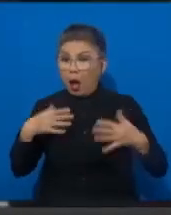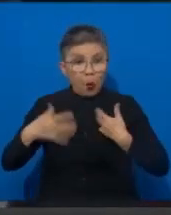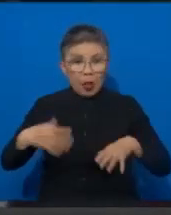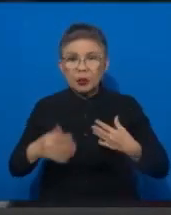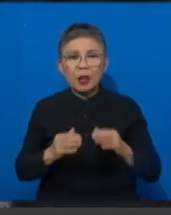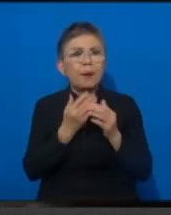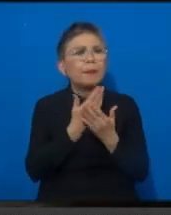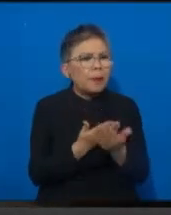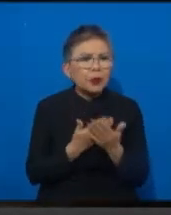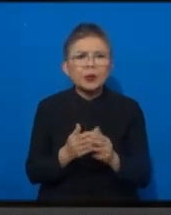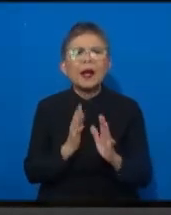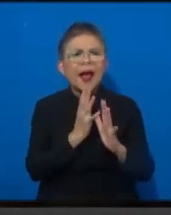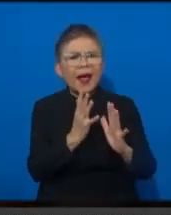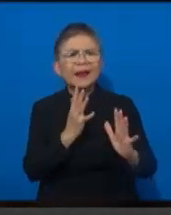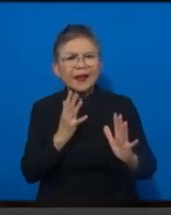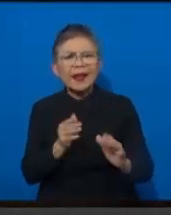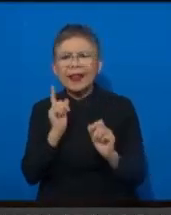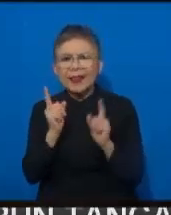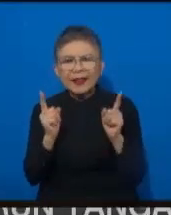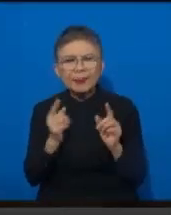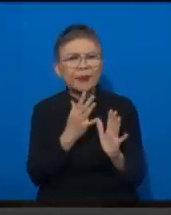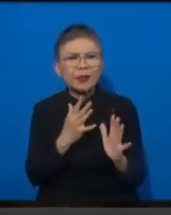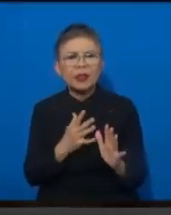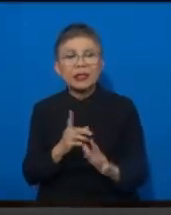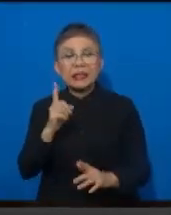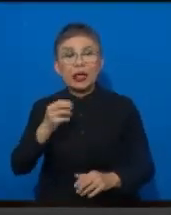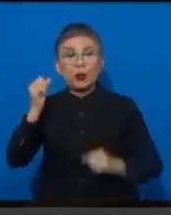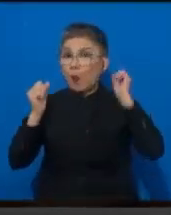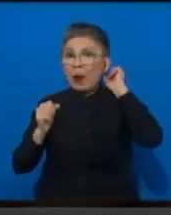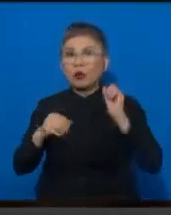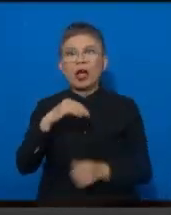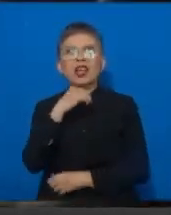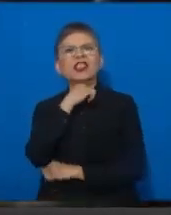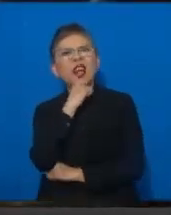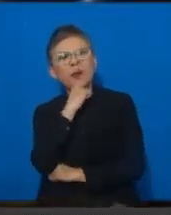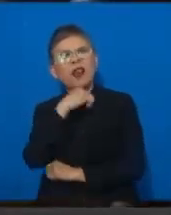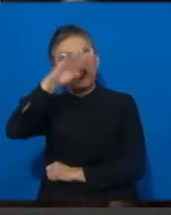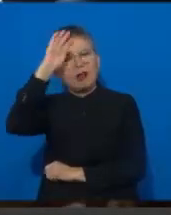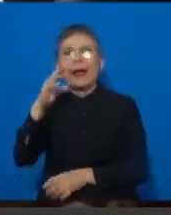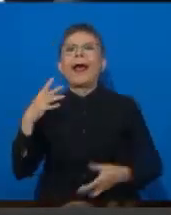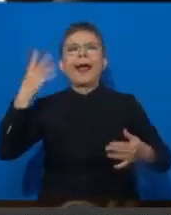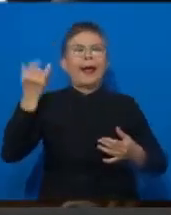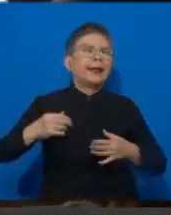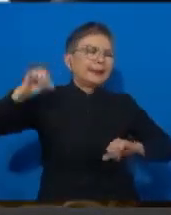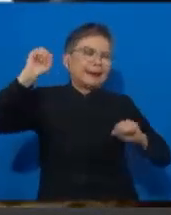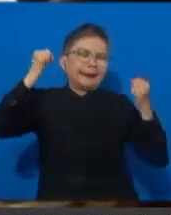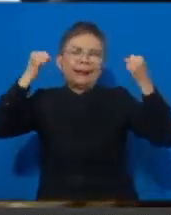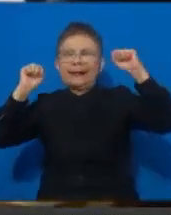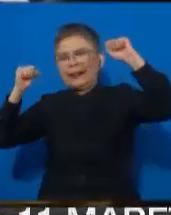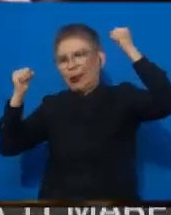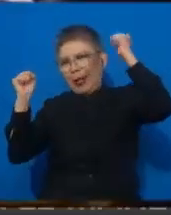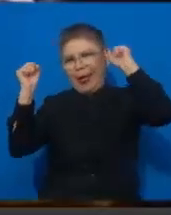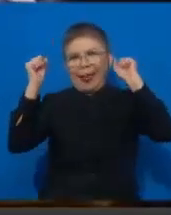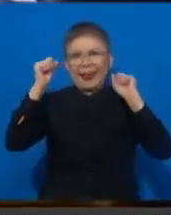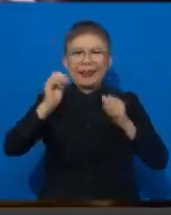berkali-kali meminta mereka untuk antre dengan tertib. Bahkan seorang mama yang jenuh mengantre akhirnya berjoget bersama seorang bocah laki-laki di